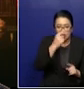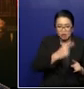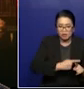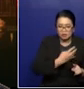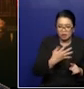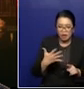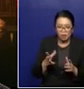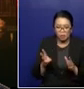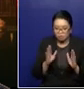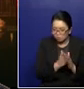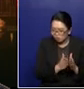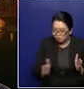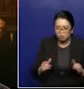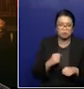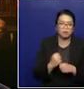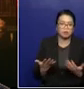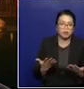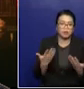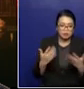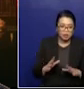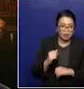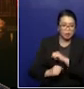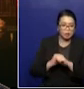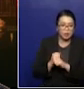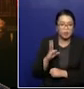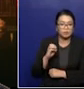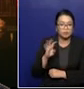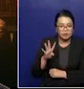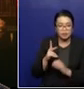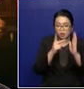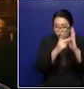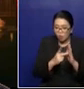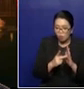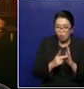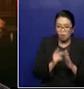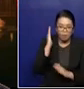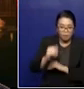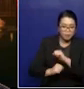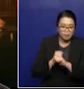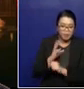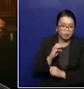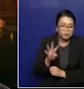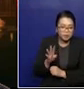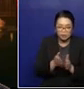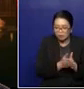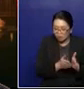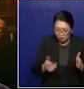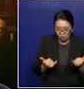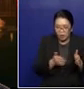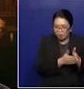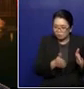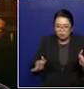จะอยู่ได้ไงฮะแล้วไปกู้ว่าประมาณปี64กว่าจะได้ใช้อีกฮะ ช่วงนี้เหรอฮะอดข้าวไปก่อนเหรอฮะ